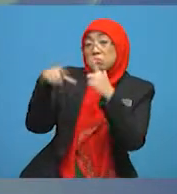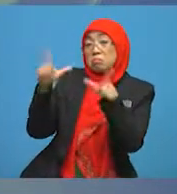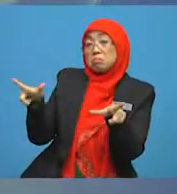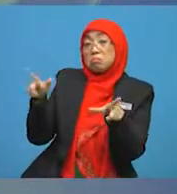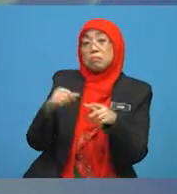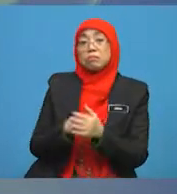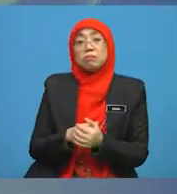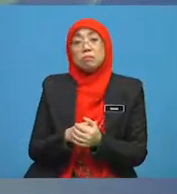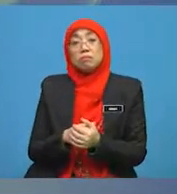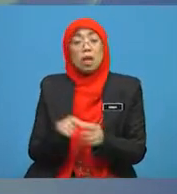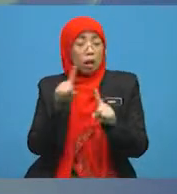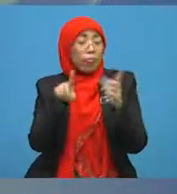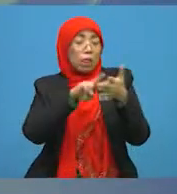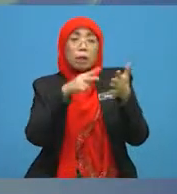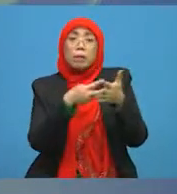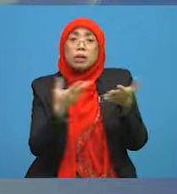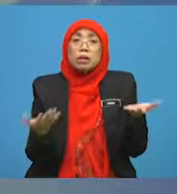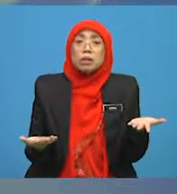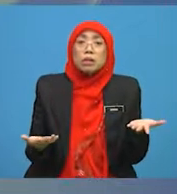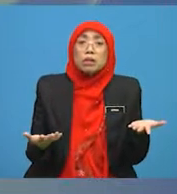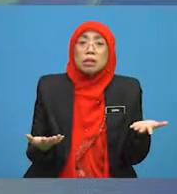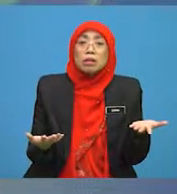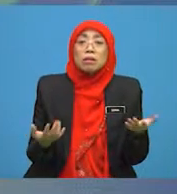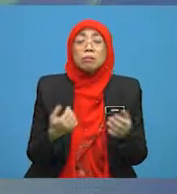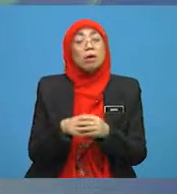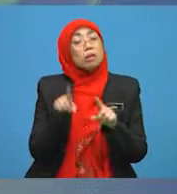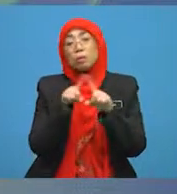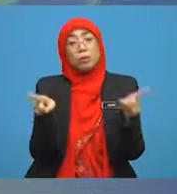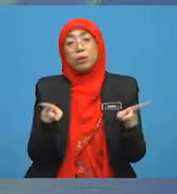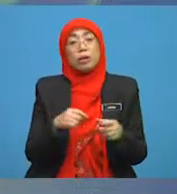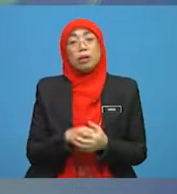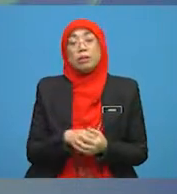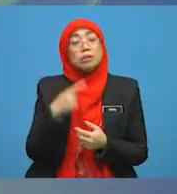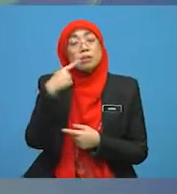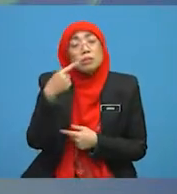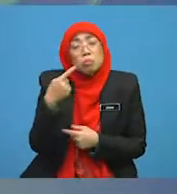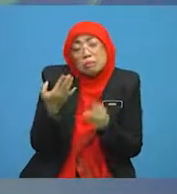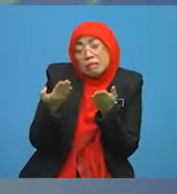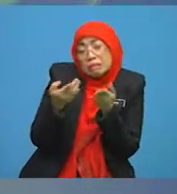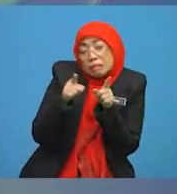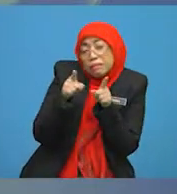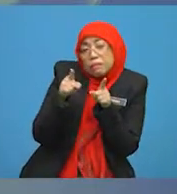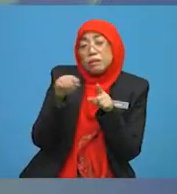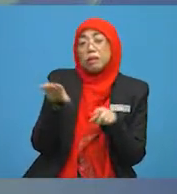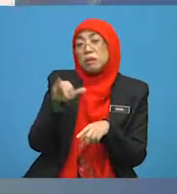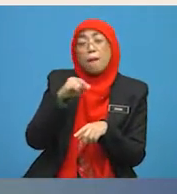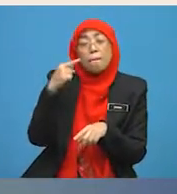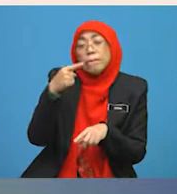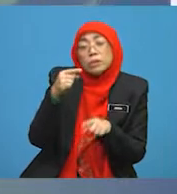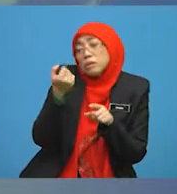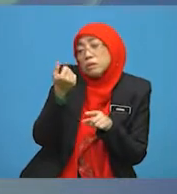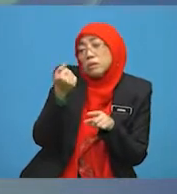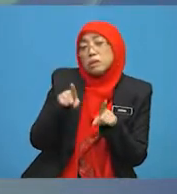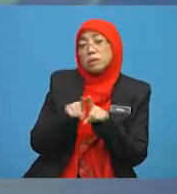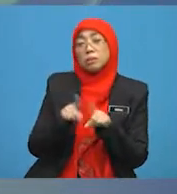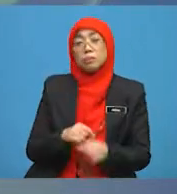bayaran yang perlu untuk sesuatu perkhidmatan atau barangan yang dibeli. Perhatikan contoh penggunaannya di